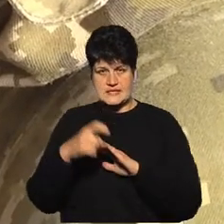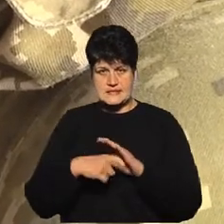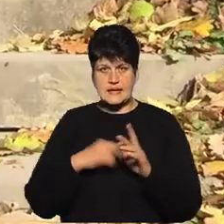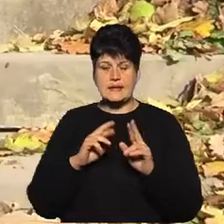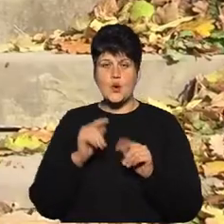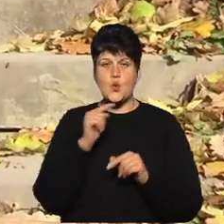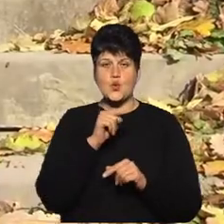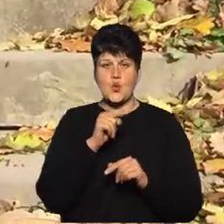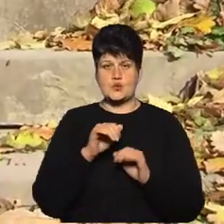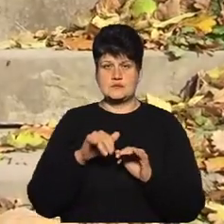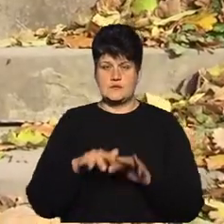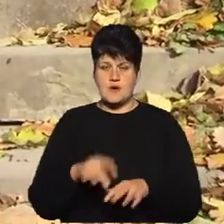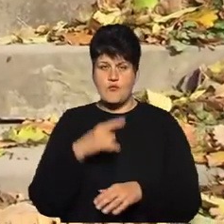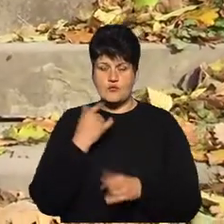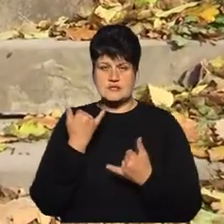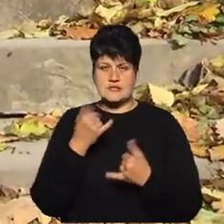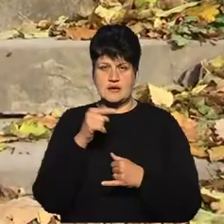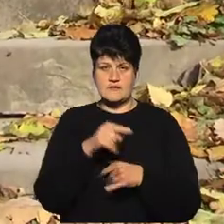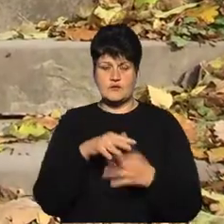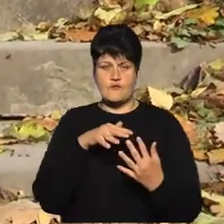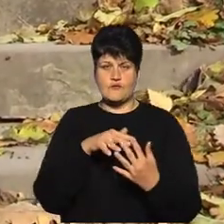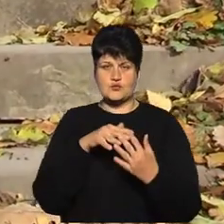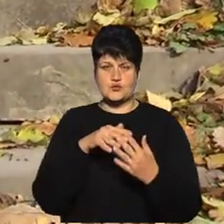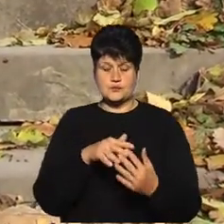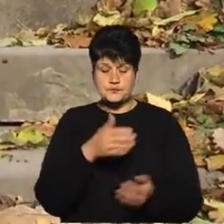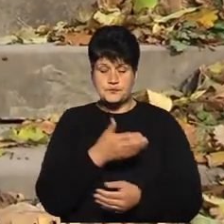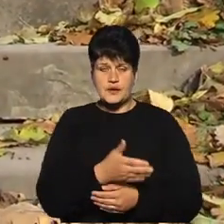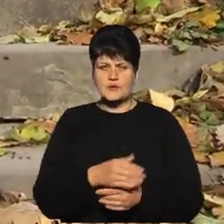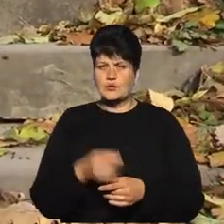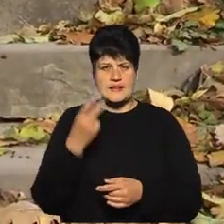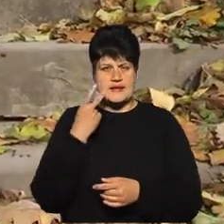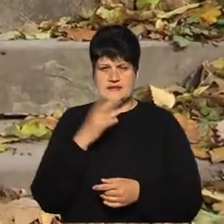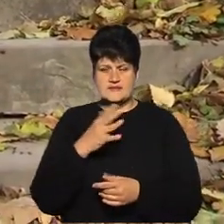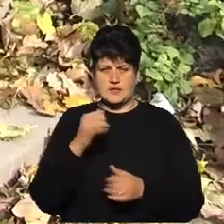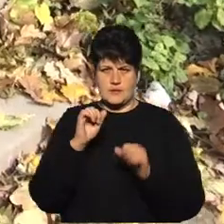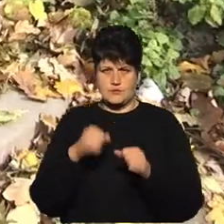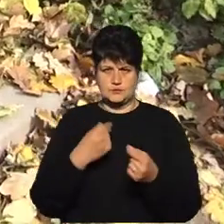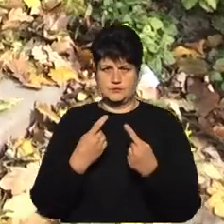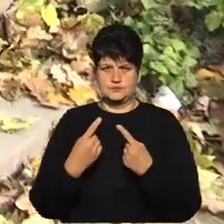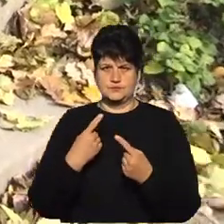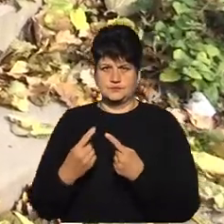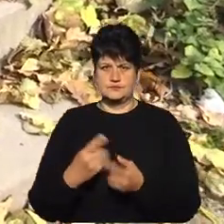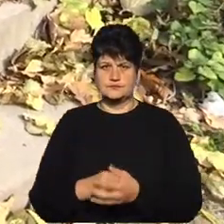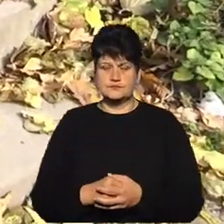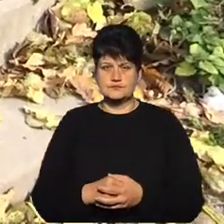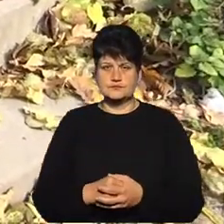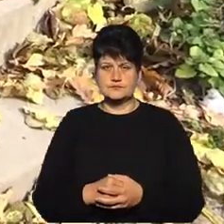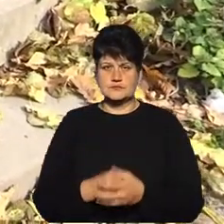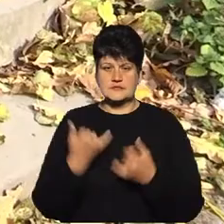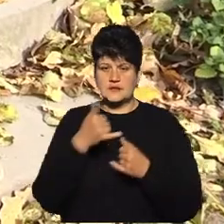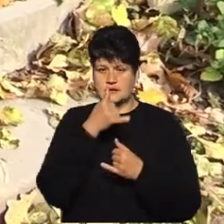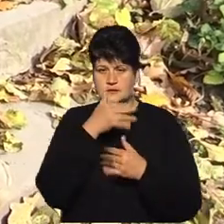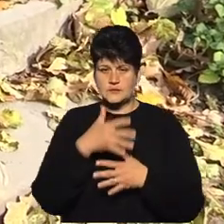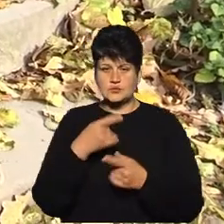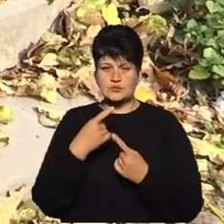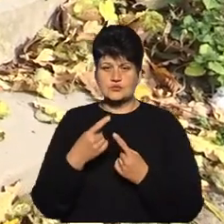нього справи. Каже, він зараз у зоні бойових дій, тому не завжди вдається вийти на зв'язок. Будь ласка,